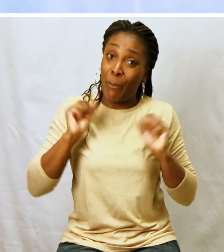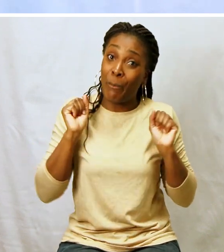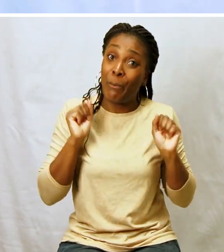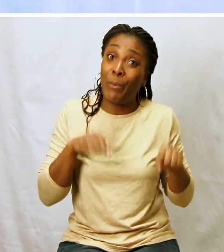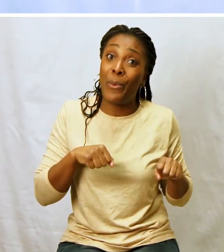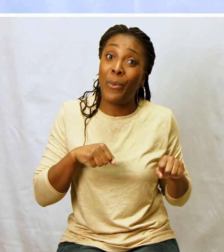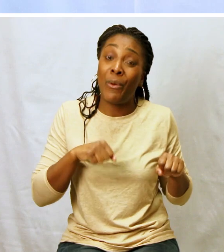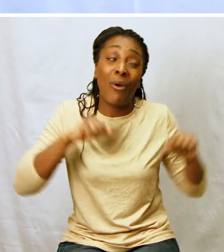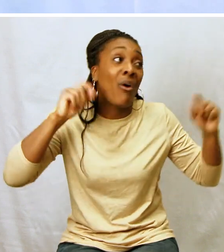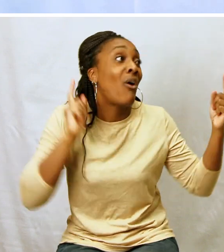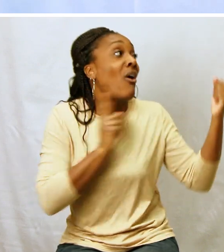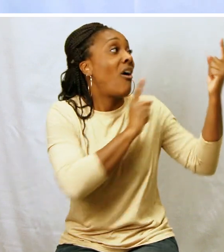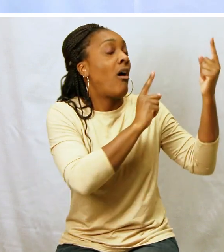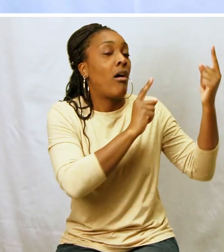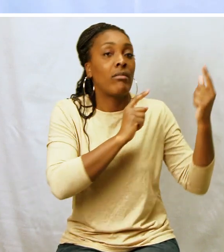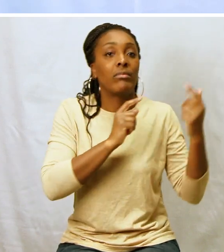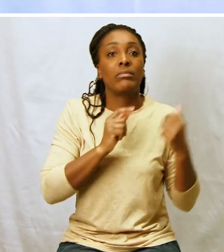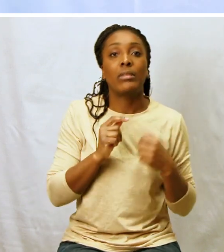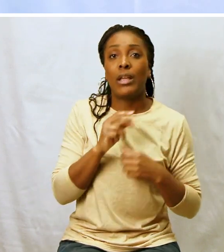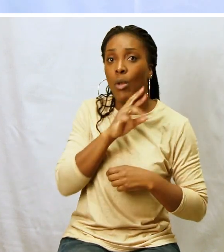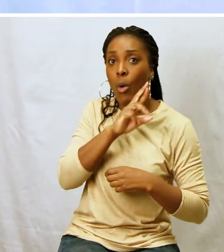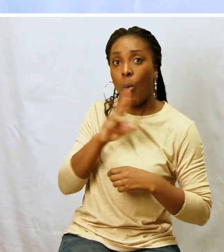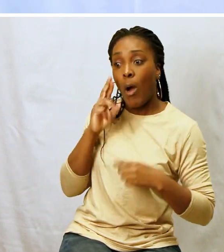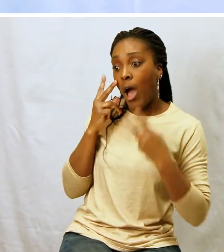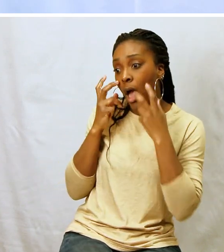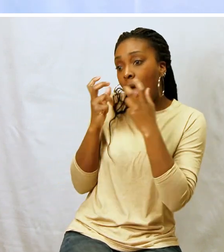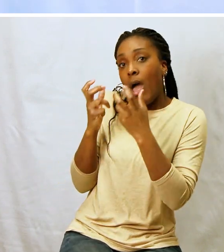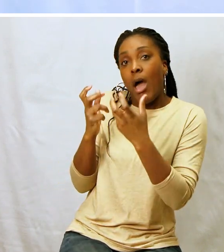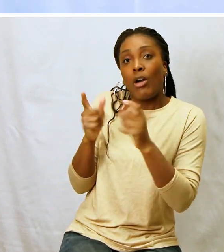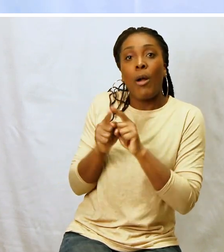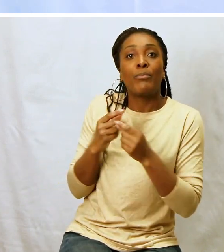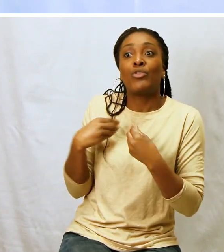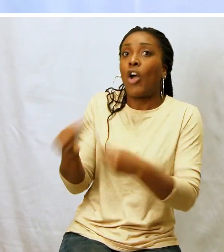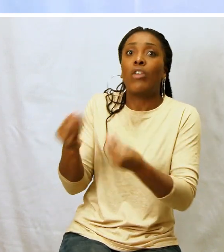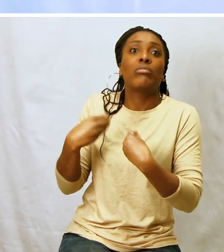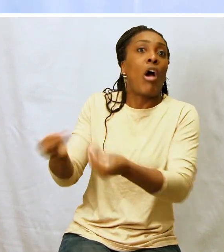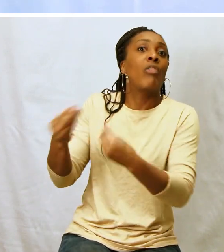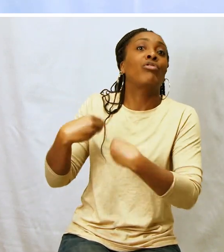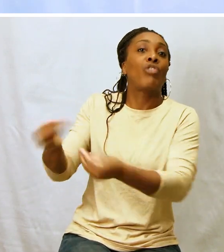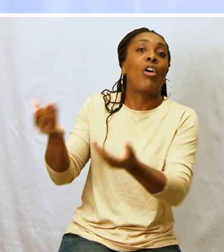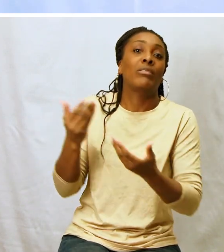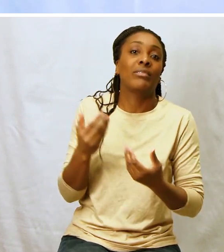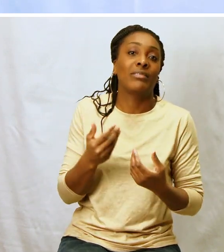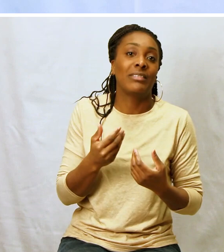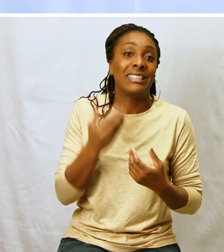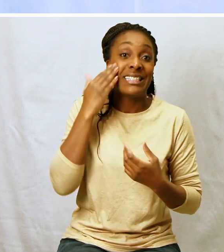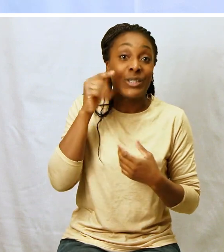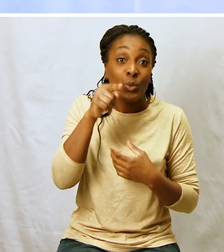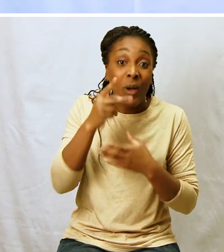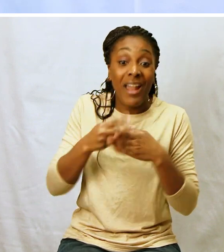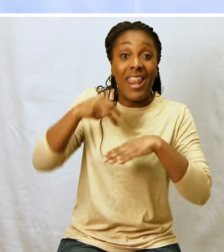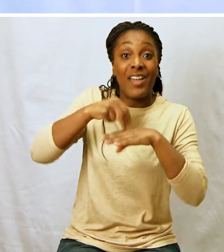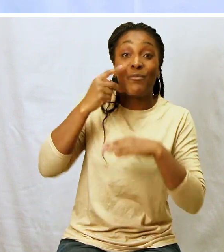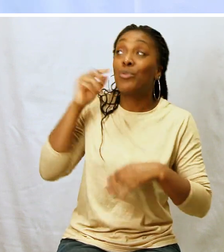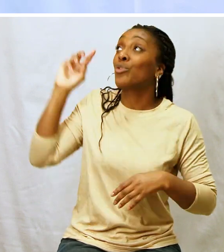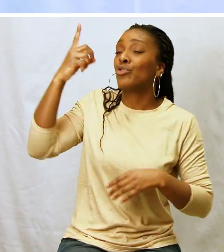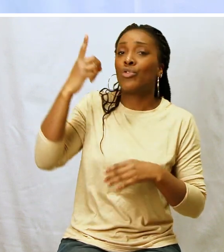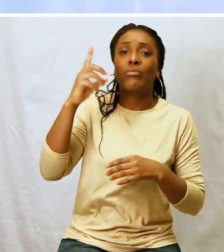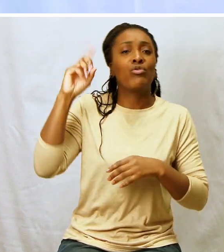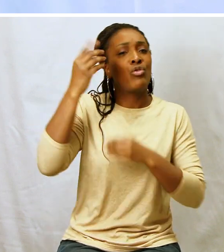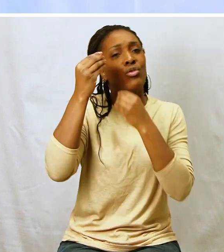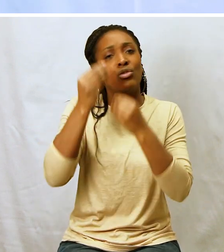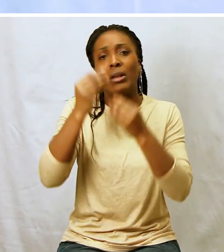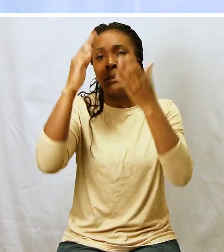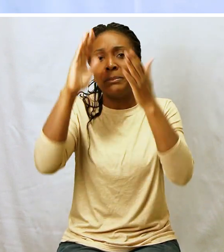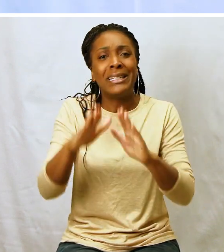roi lui a fait grâce. J'aimerais te dire que Dieu te fait grâce dans ta vie quand tu te lèves pour lui. Alors avance, mon frère, ma sœur.